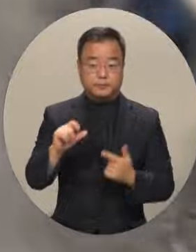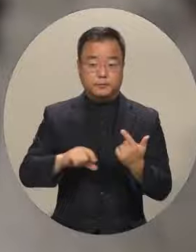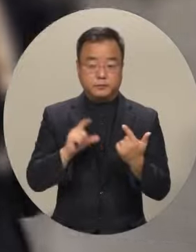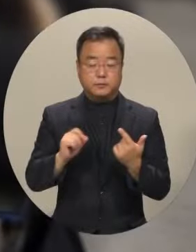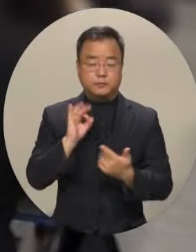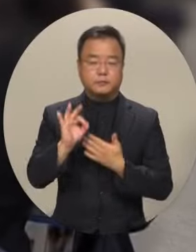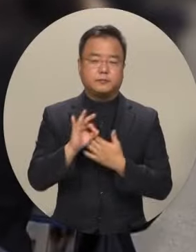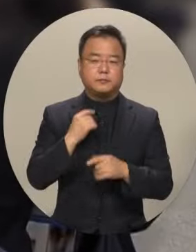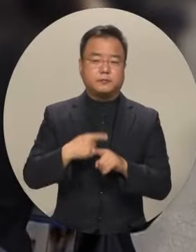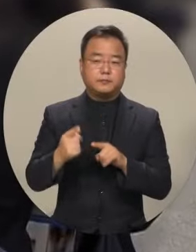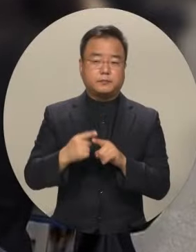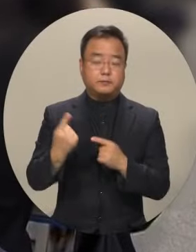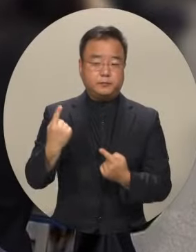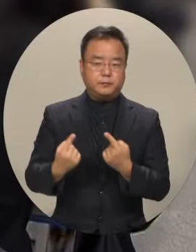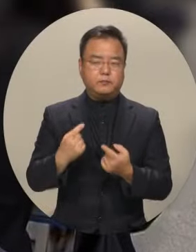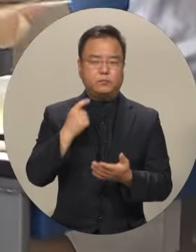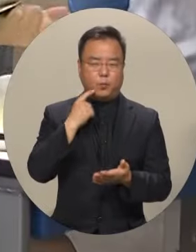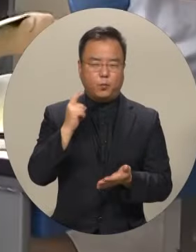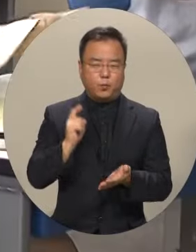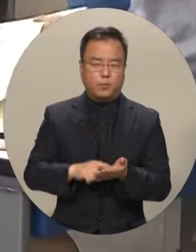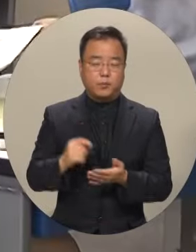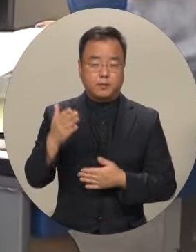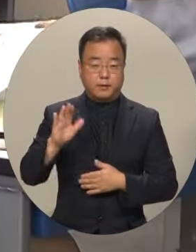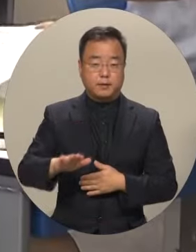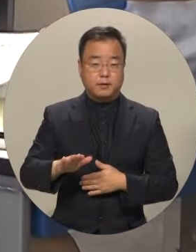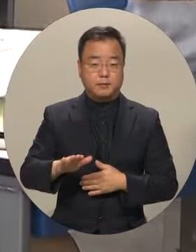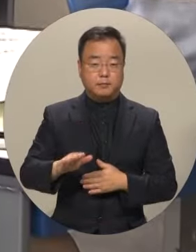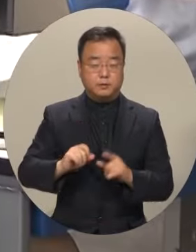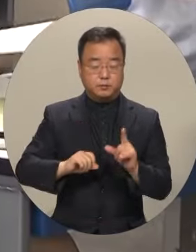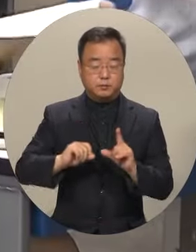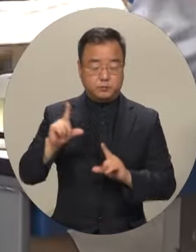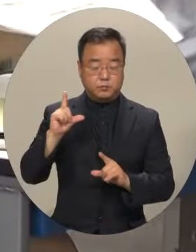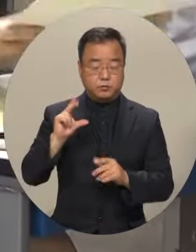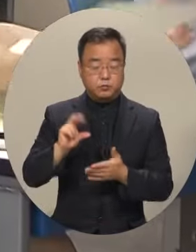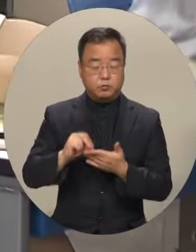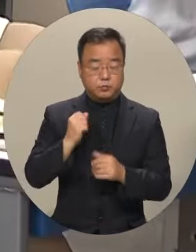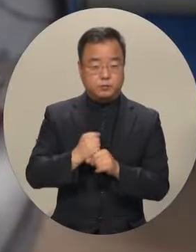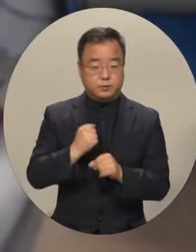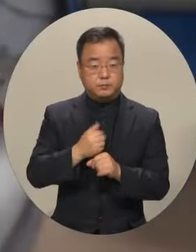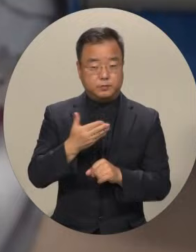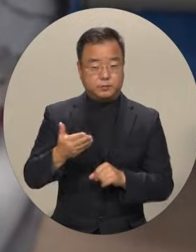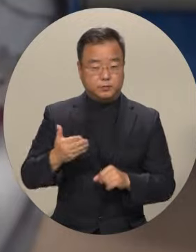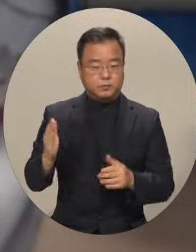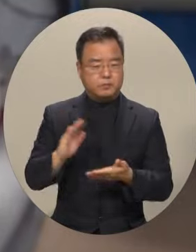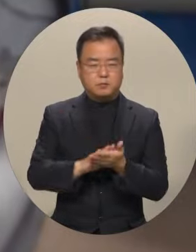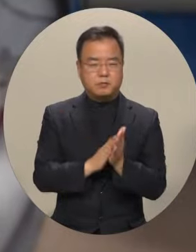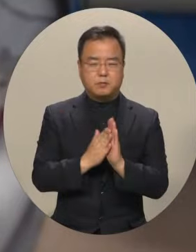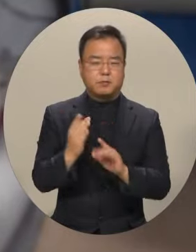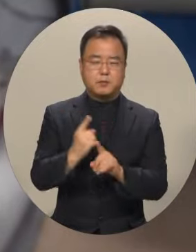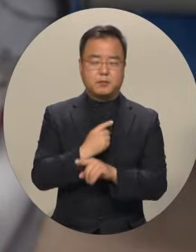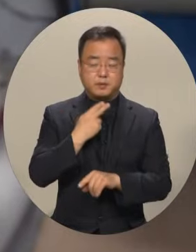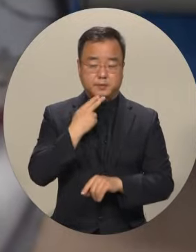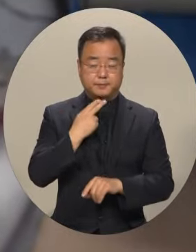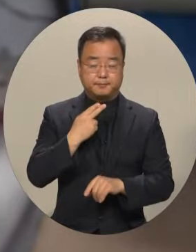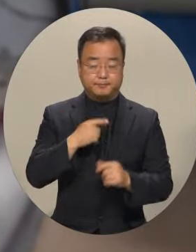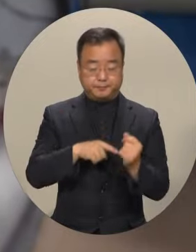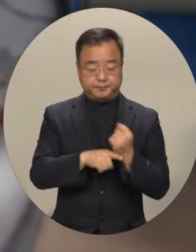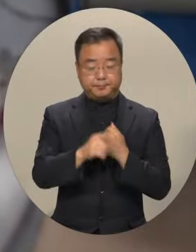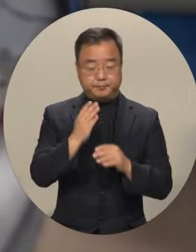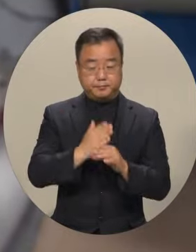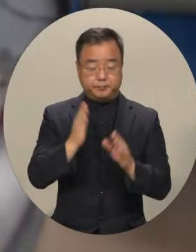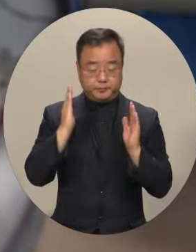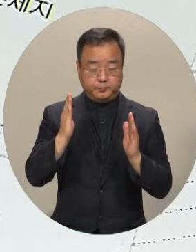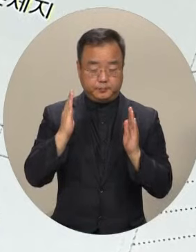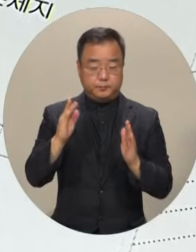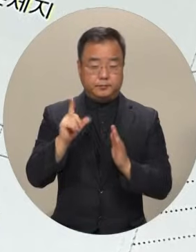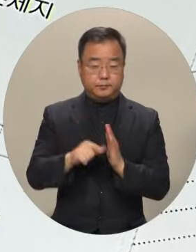평가보다 쉬웠지만 전체적인 출제 기조에는 변화가 없는만큼 수능까지 개념 중심으로 충분한 학습